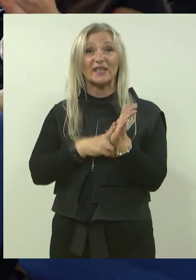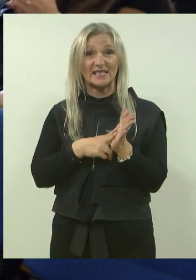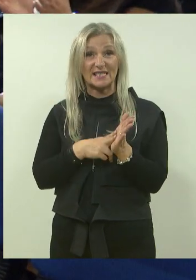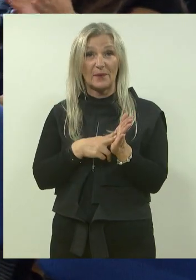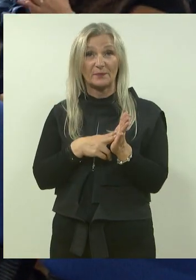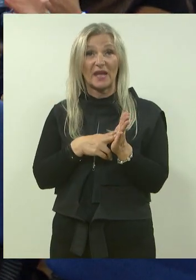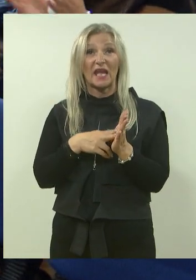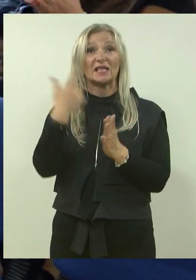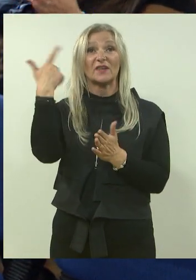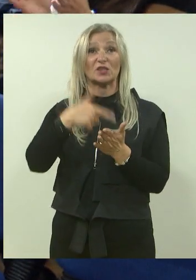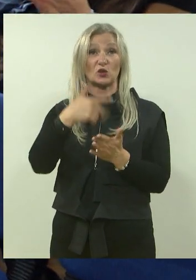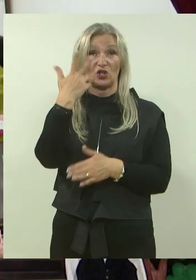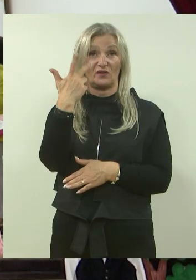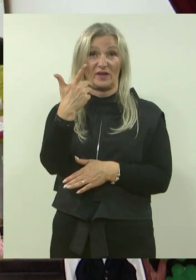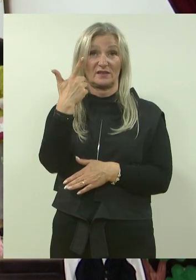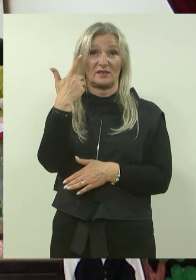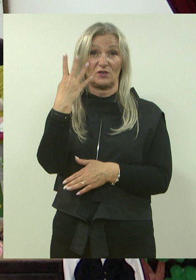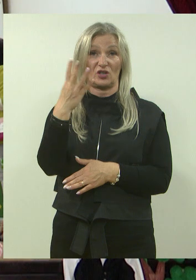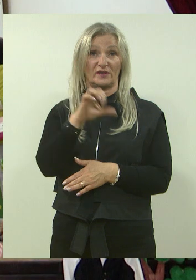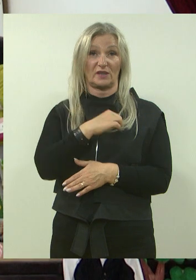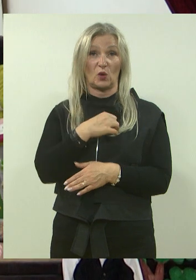Markovo 2024.